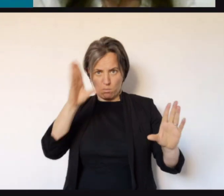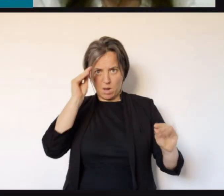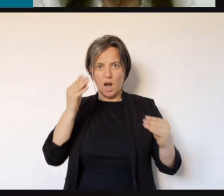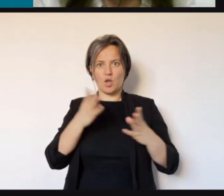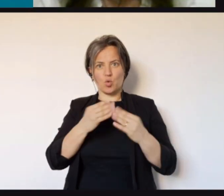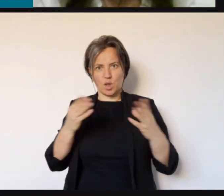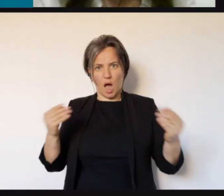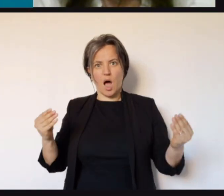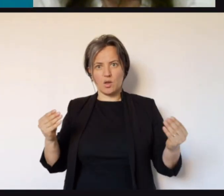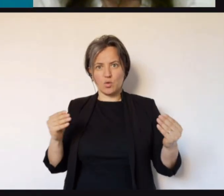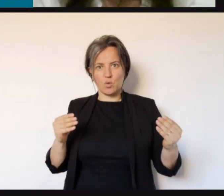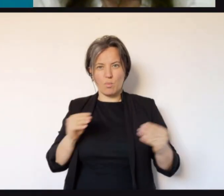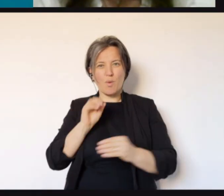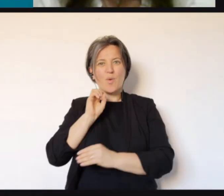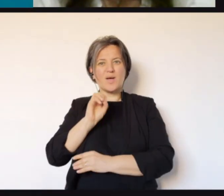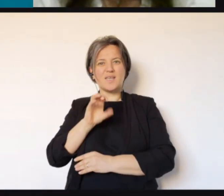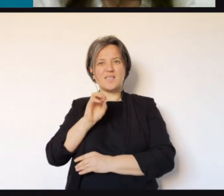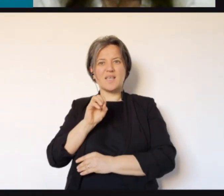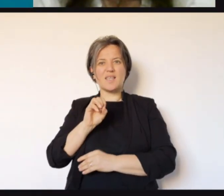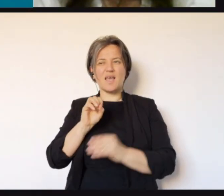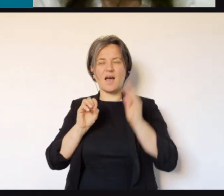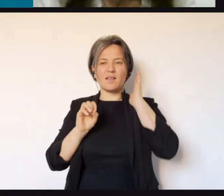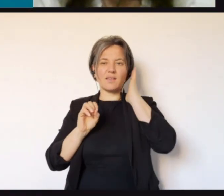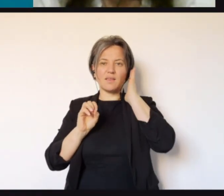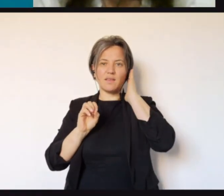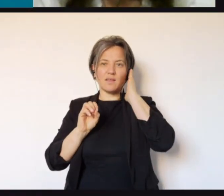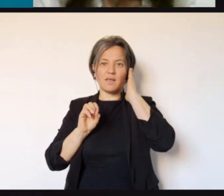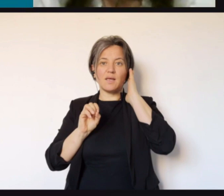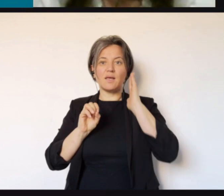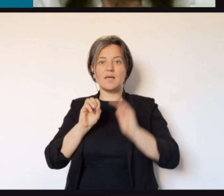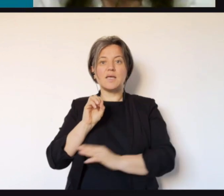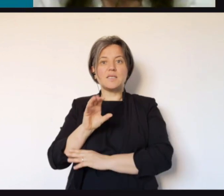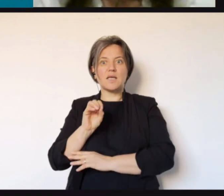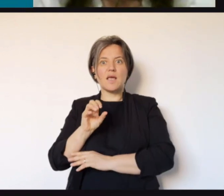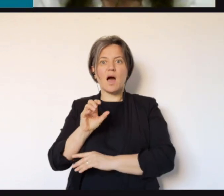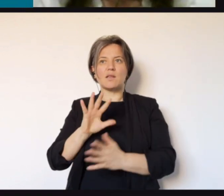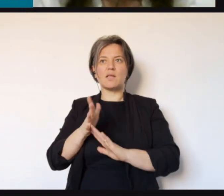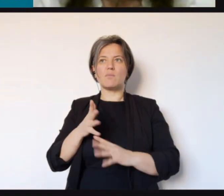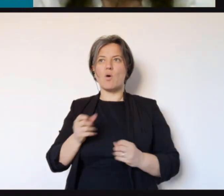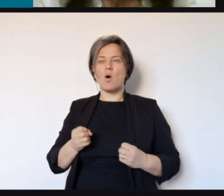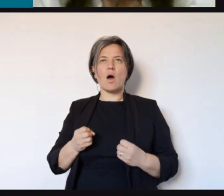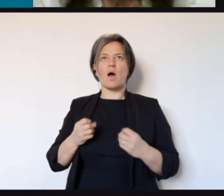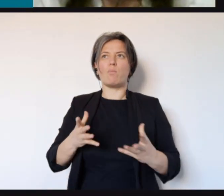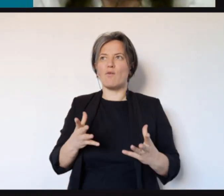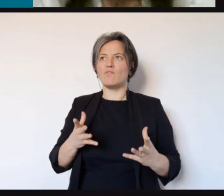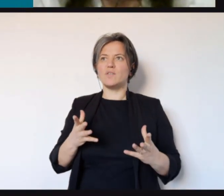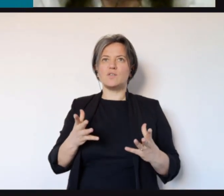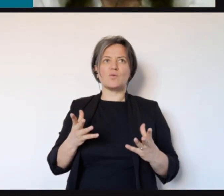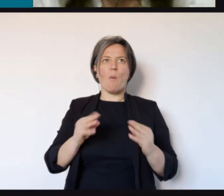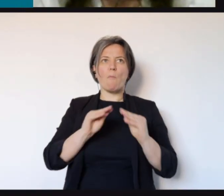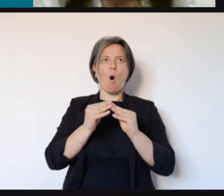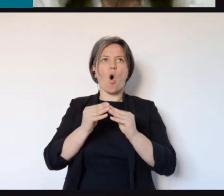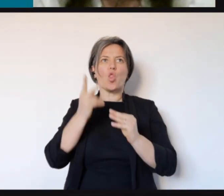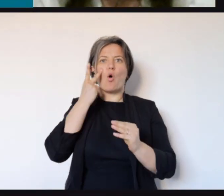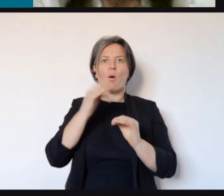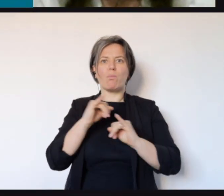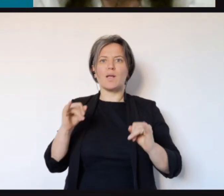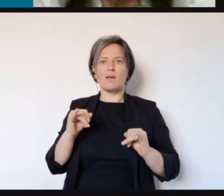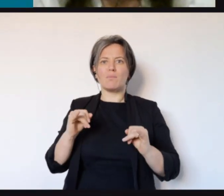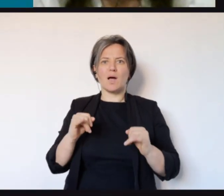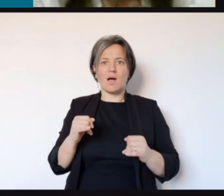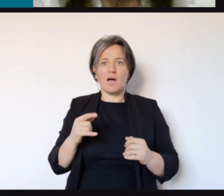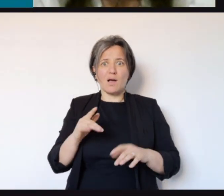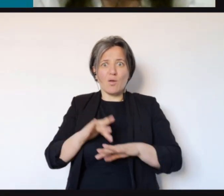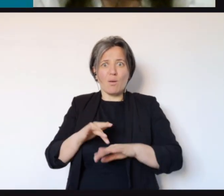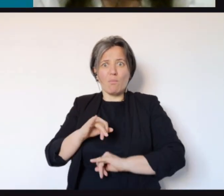avere delle lezioni con insegnanti che si sono improvvisati a fare lezioni in modo che non avevano mai